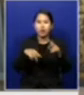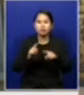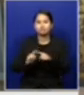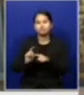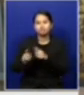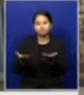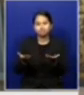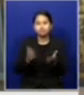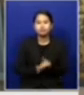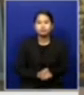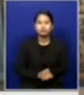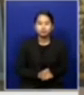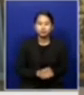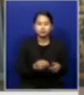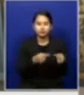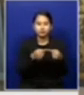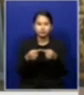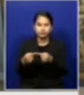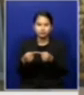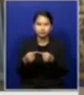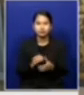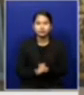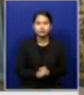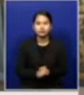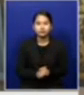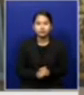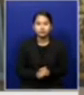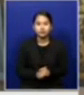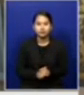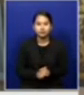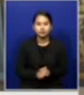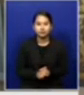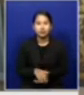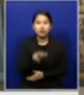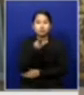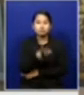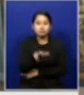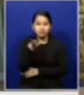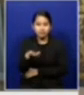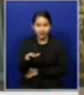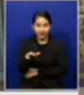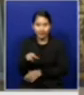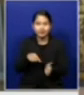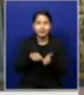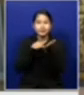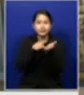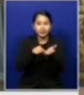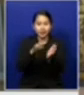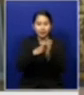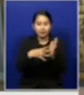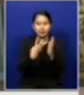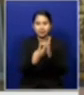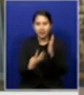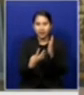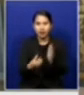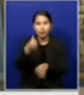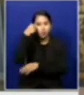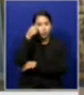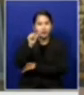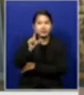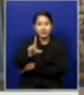ไปครับพรรคเพื่อไทยได้เคยเสนอยุทธการ21วันสยบโ